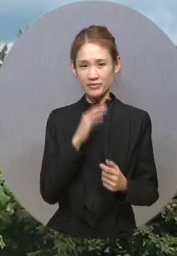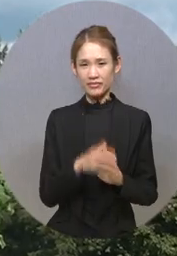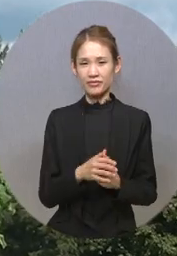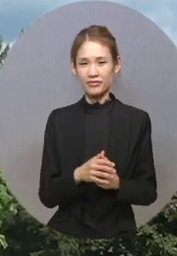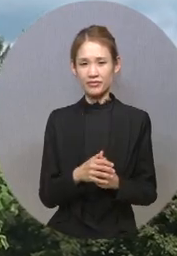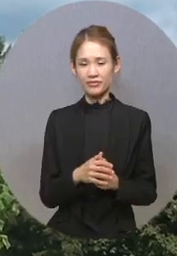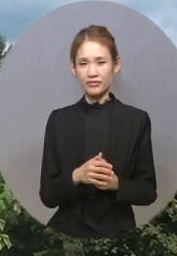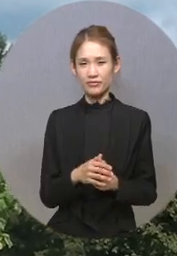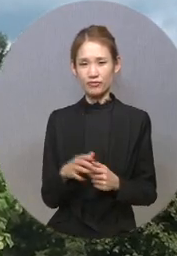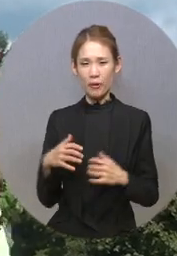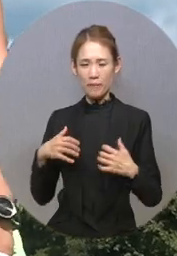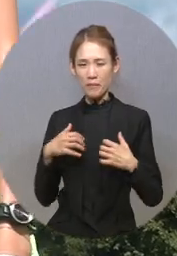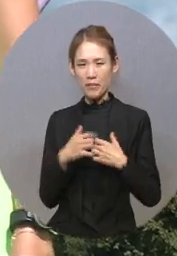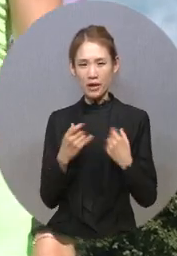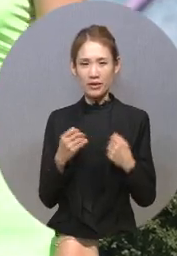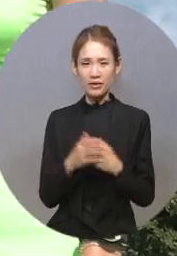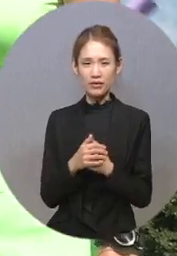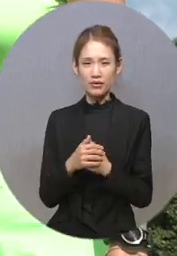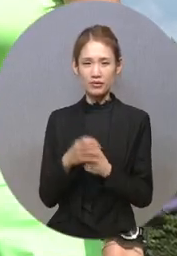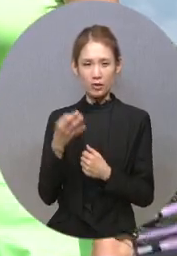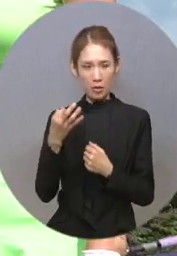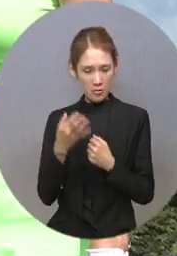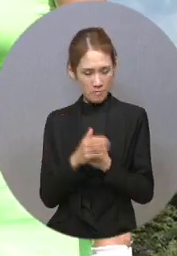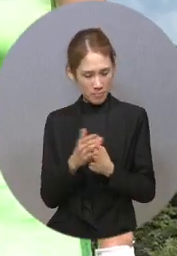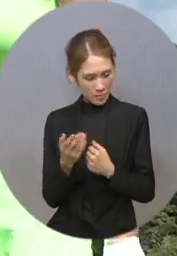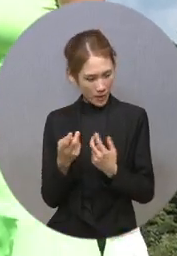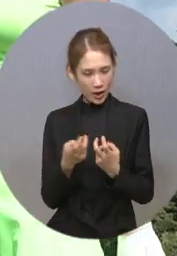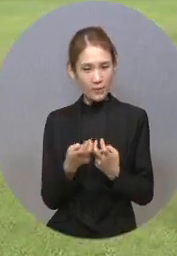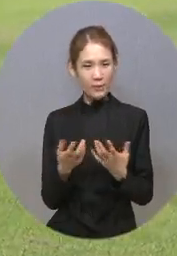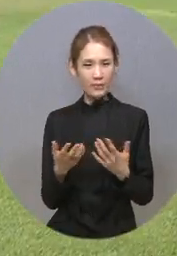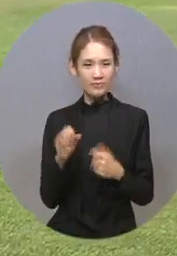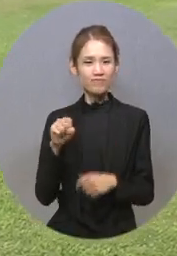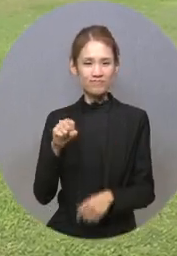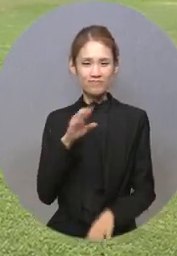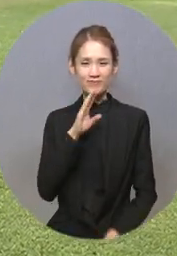야, 눈 앞에 상사 없어. 원래 나 그치 그치 그래 그래 알겠어.